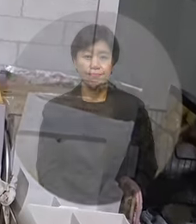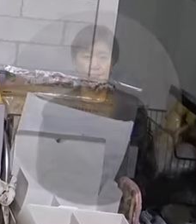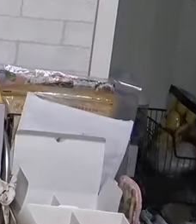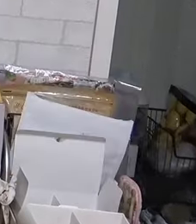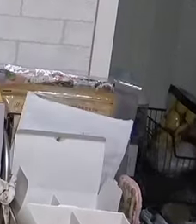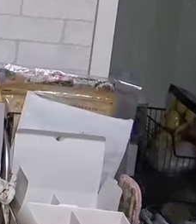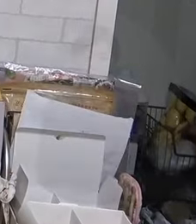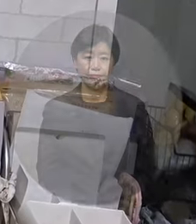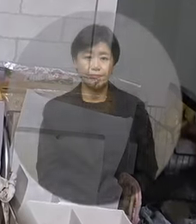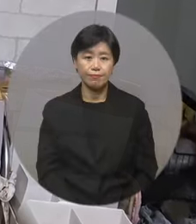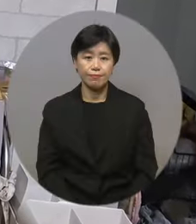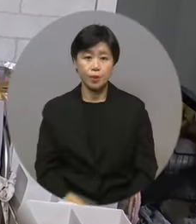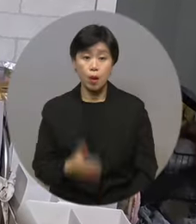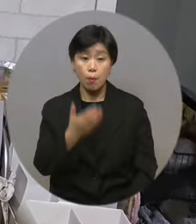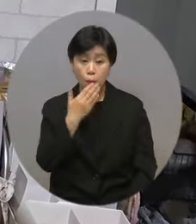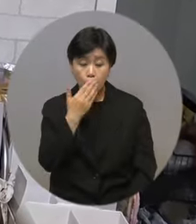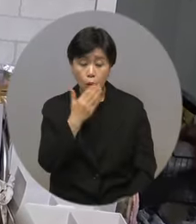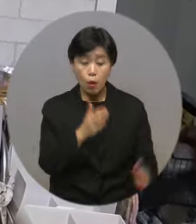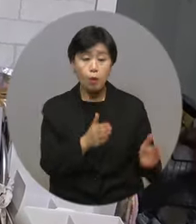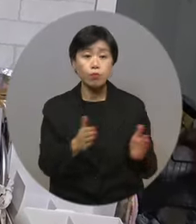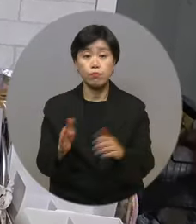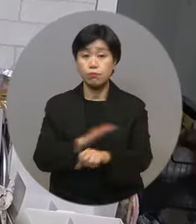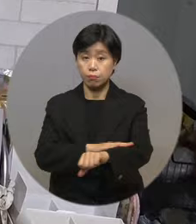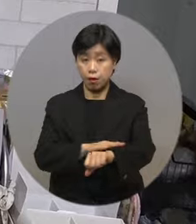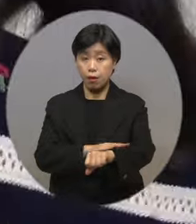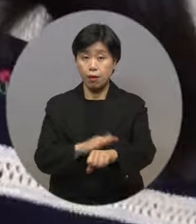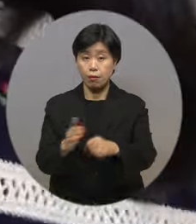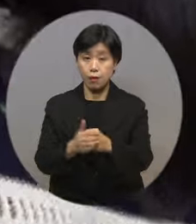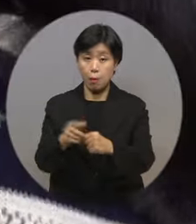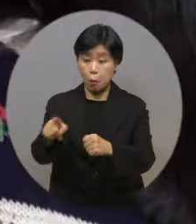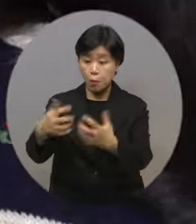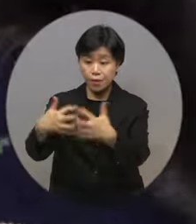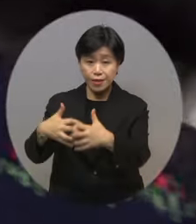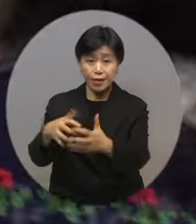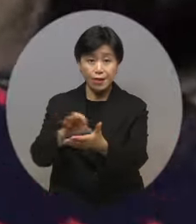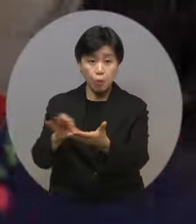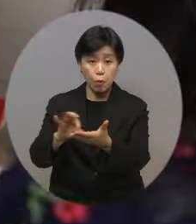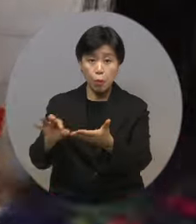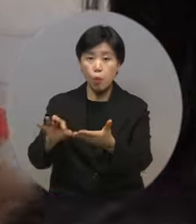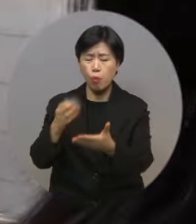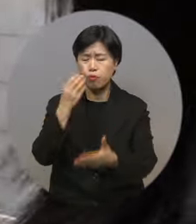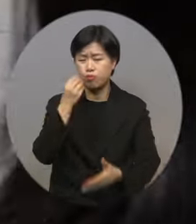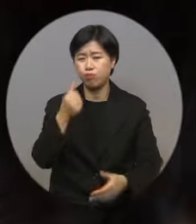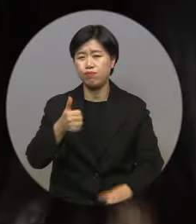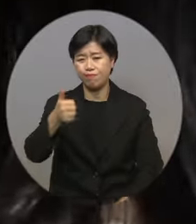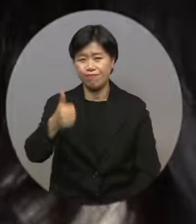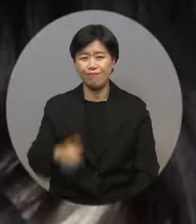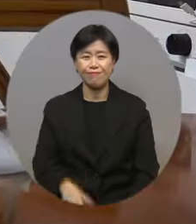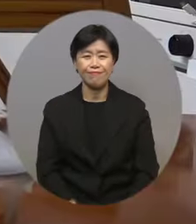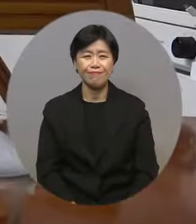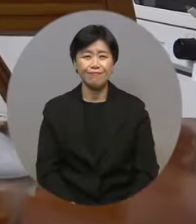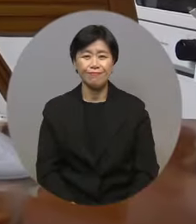자주 식사를 차리다 보니 에어프라이어증을 이제 능숙하게 사용할 수 있습니다.